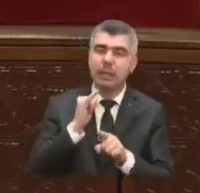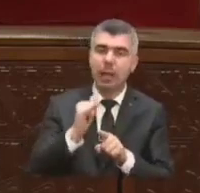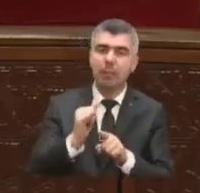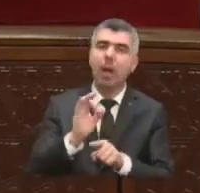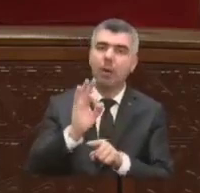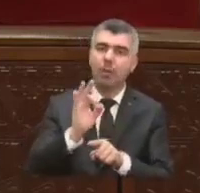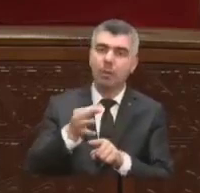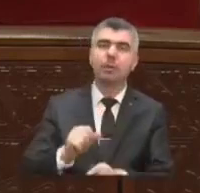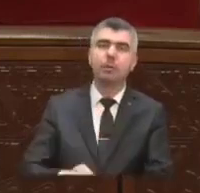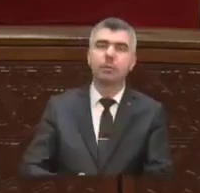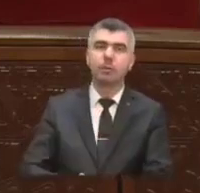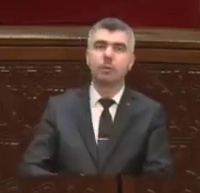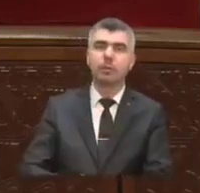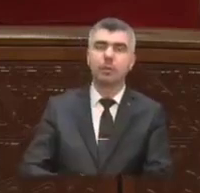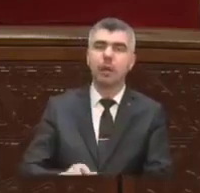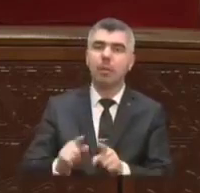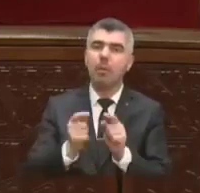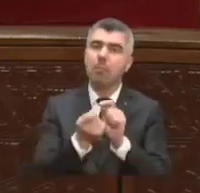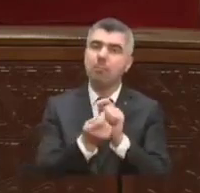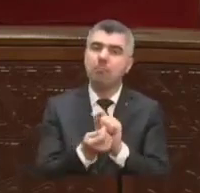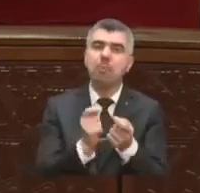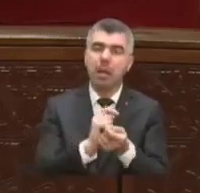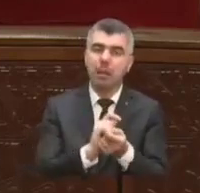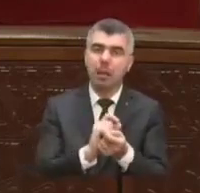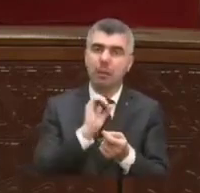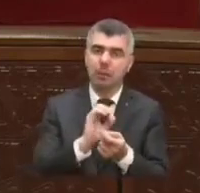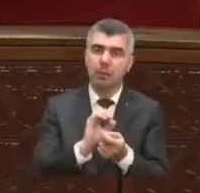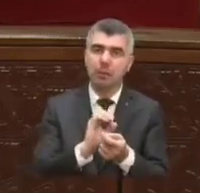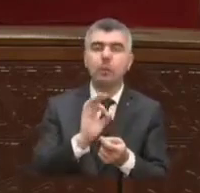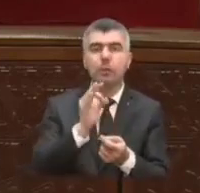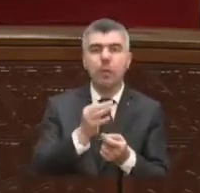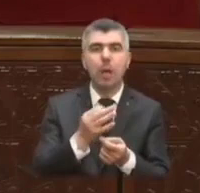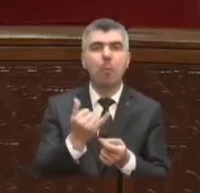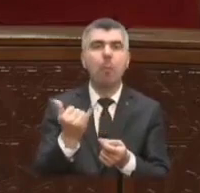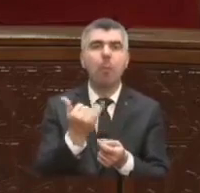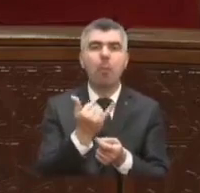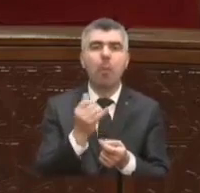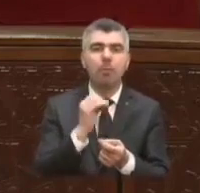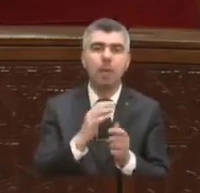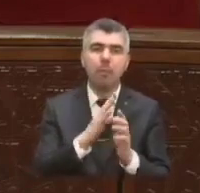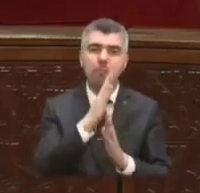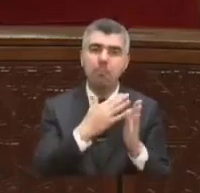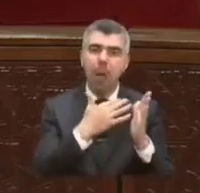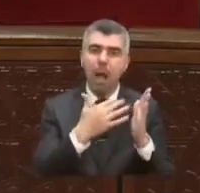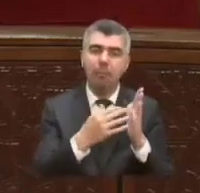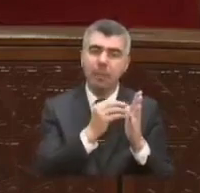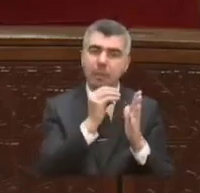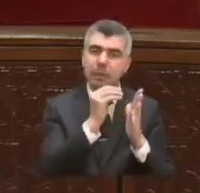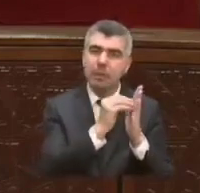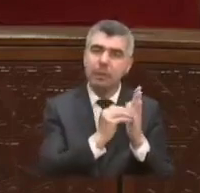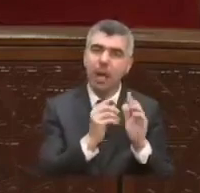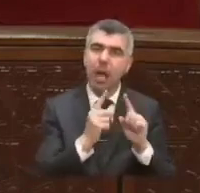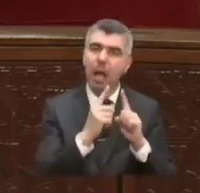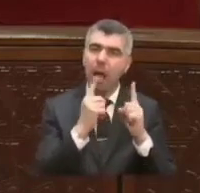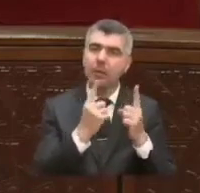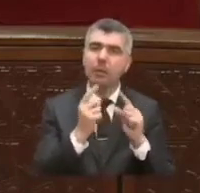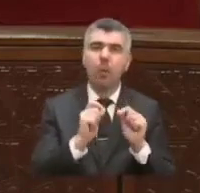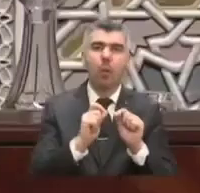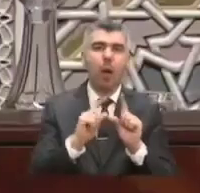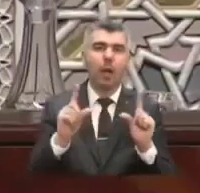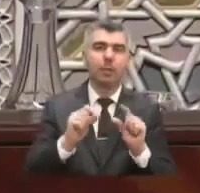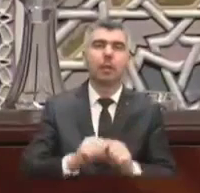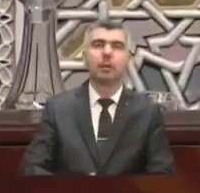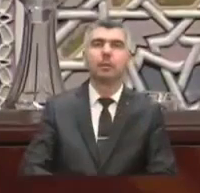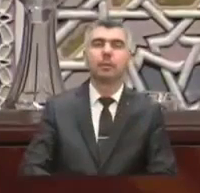ليه، اللي ربما غادي نديروه في شكل اخر وغادي تكون عنده طريقة ديالو اللي تكون مبرمجه وتكون عاديه وواضحه. شكرا.